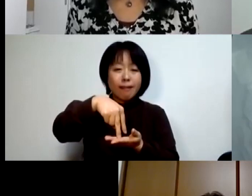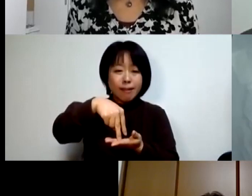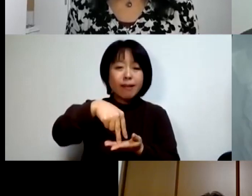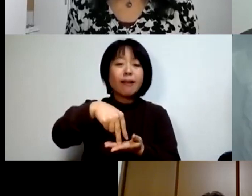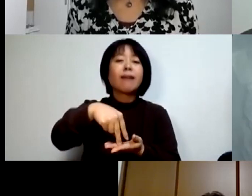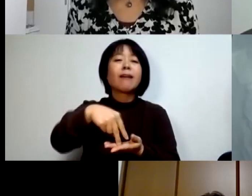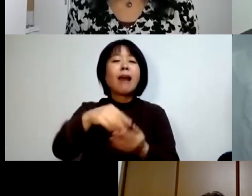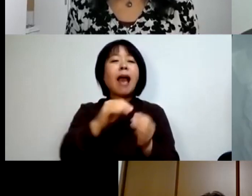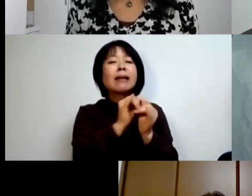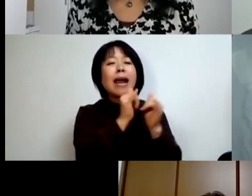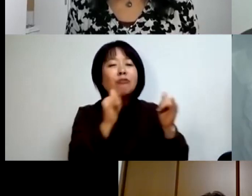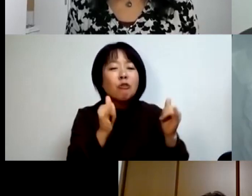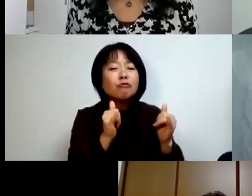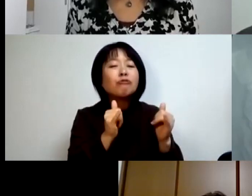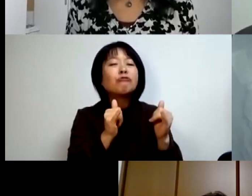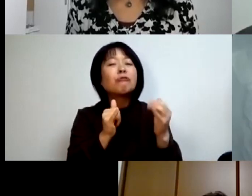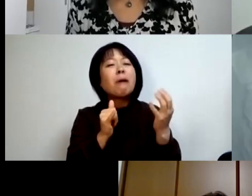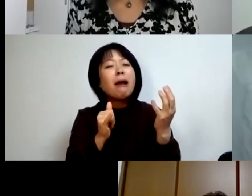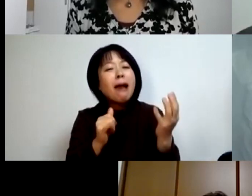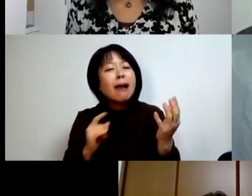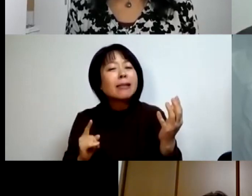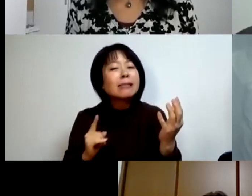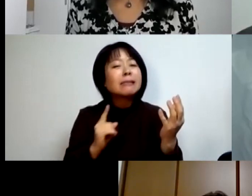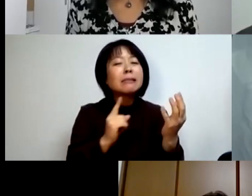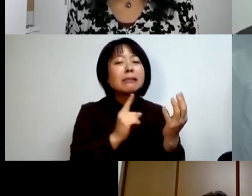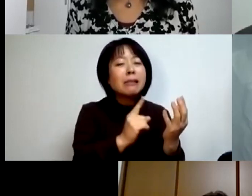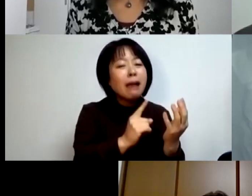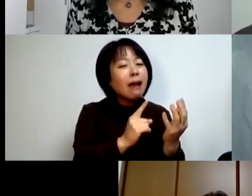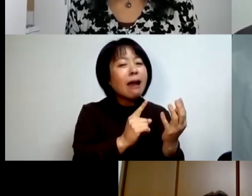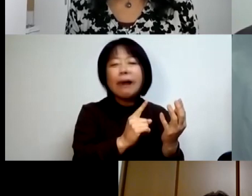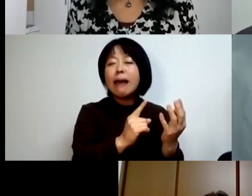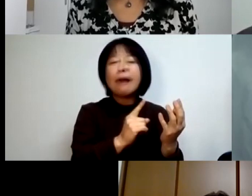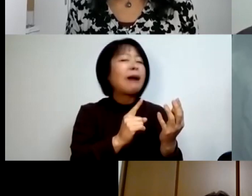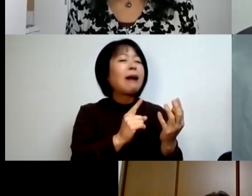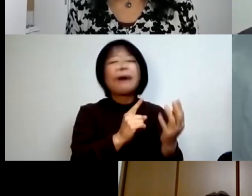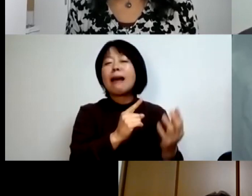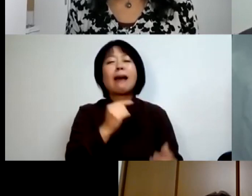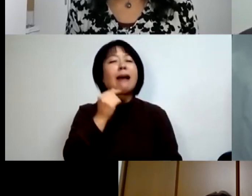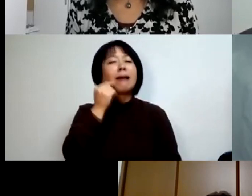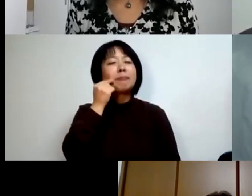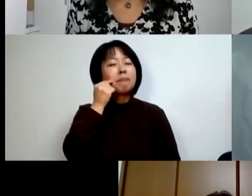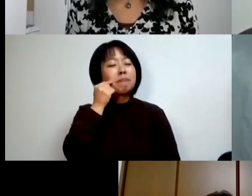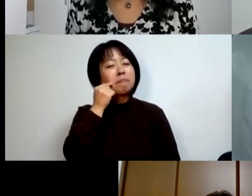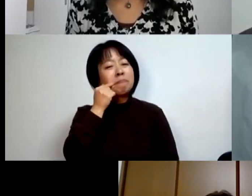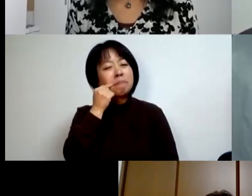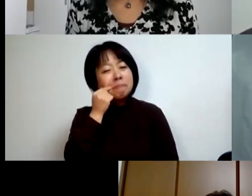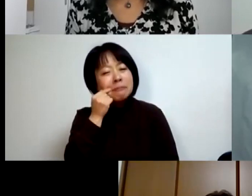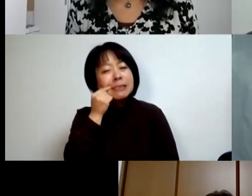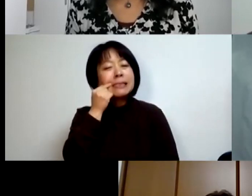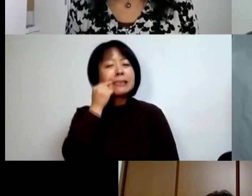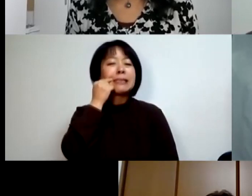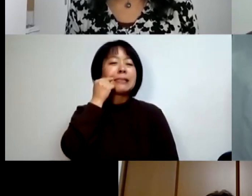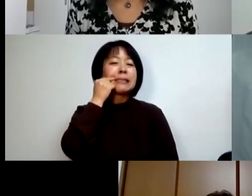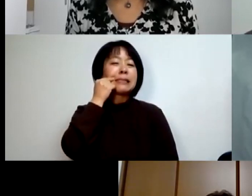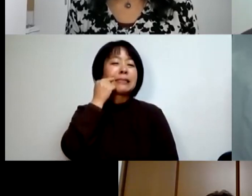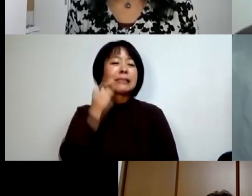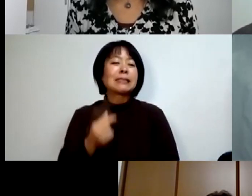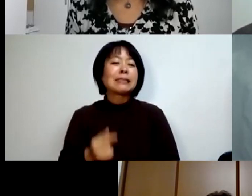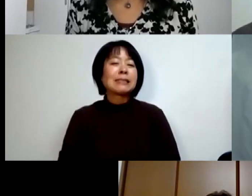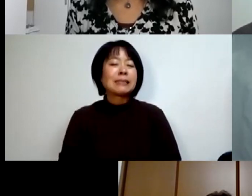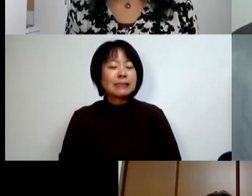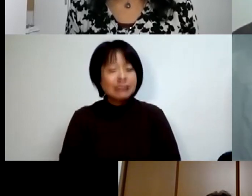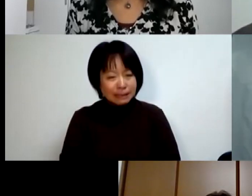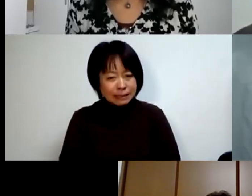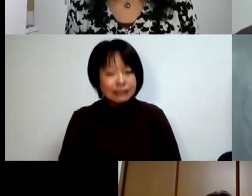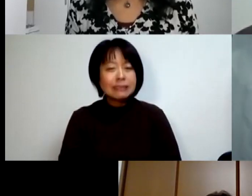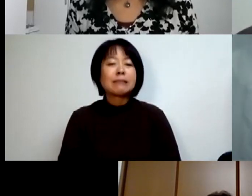そのまま起き出して、それでどの面下げてみんなに会えると思う。そ